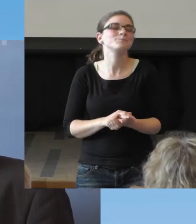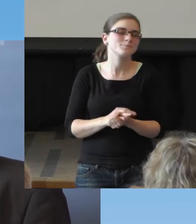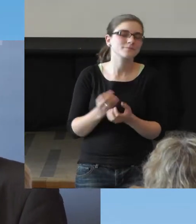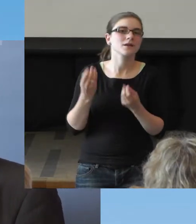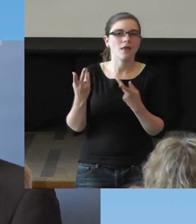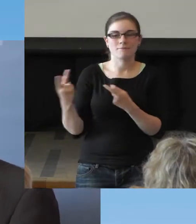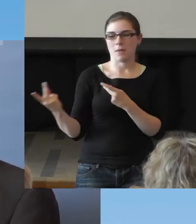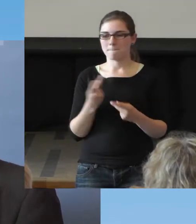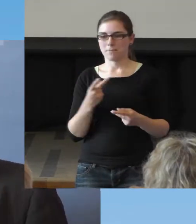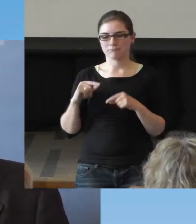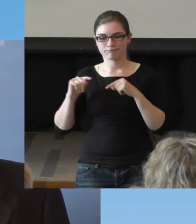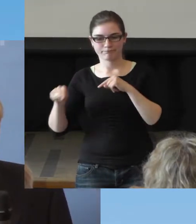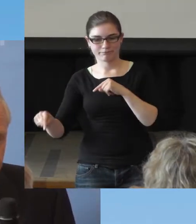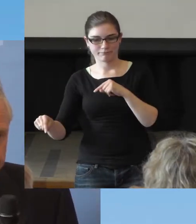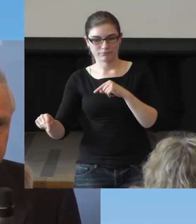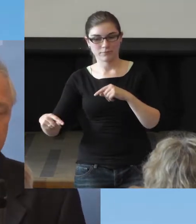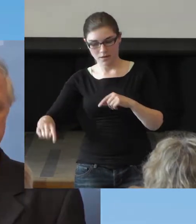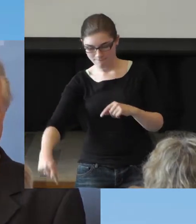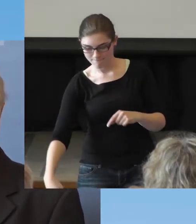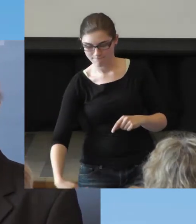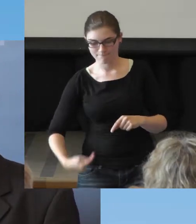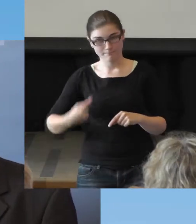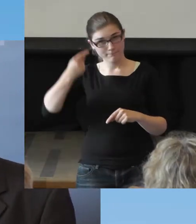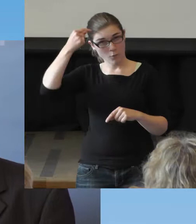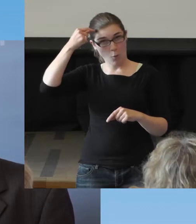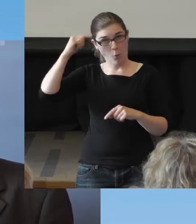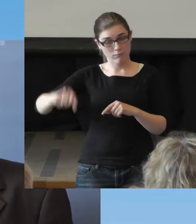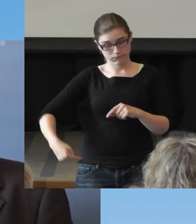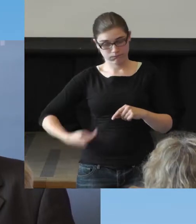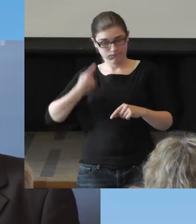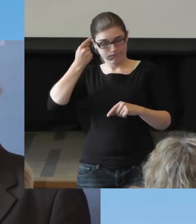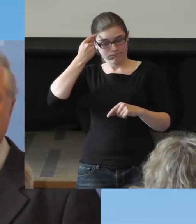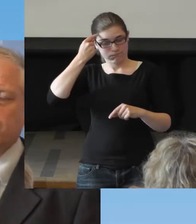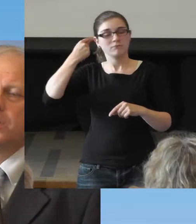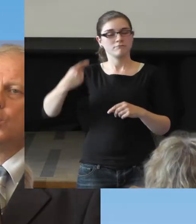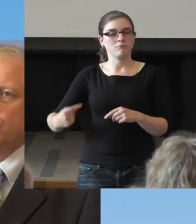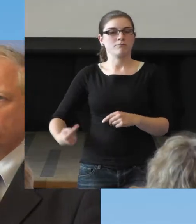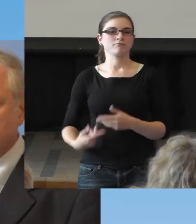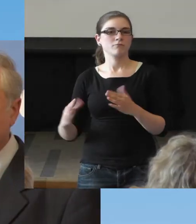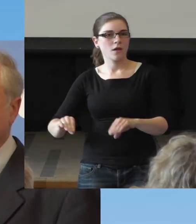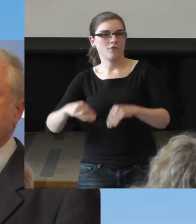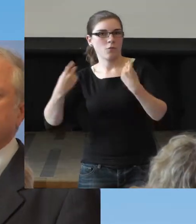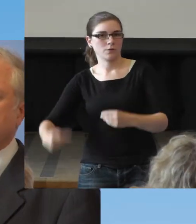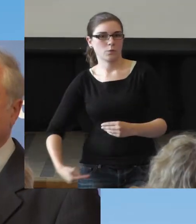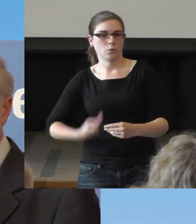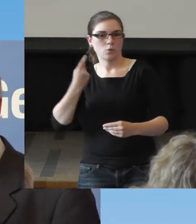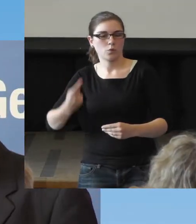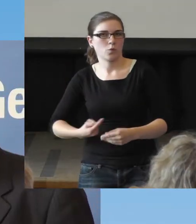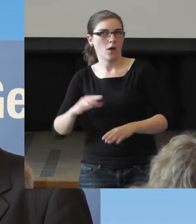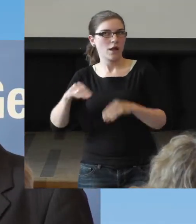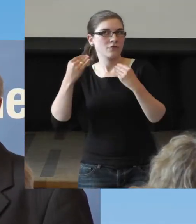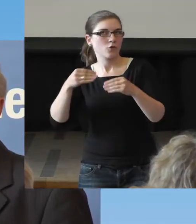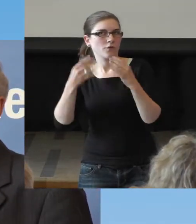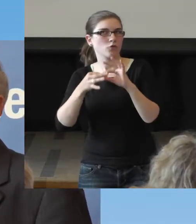gehen in beide Richtungen. Sie gehen von den Füßen Richtung Gehirn hoch und informieren da über Berührungsempfindlichkeit, über